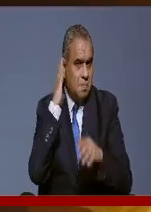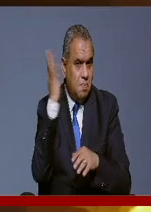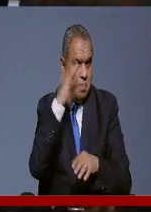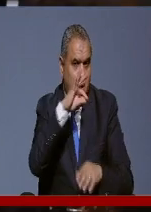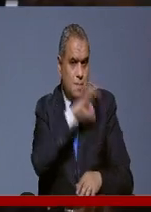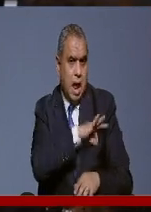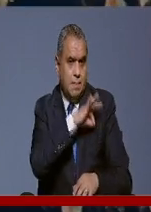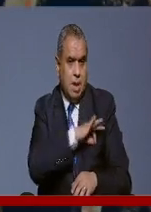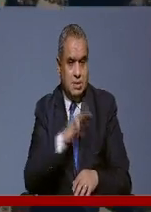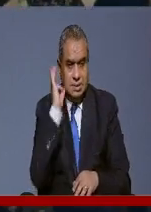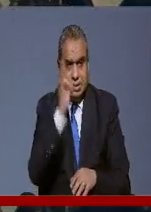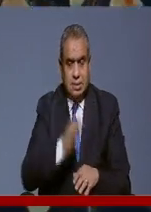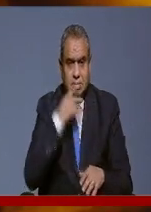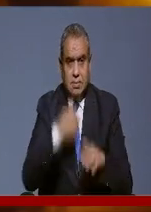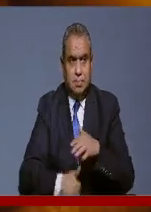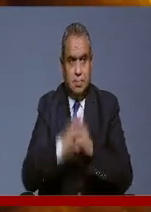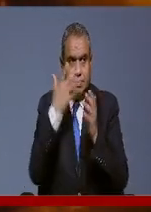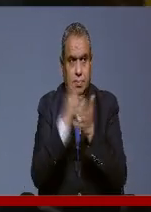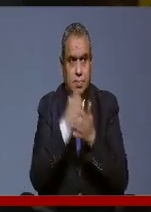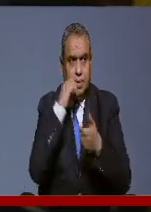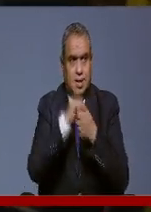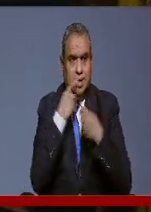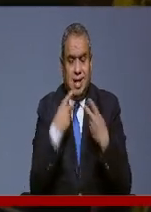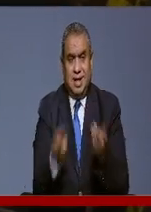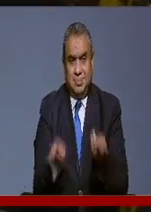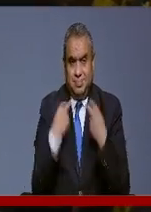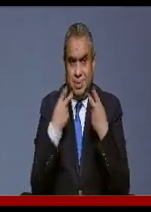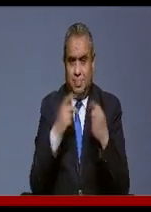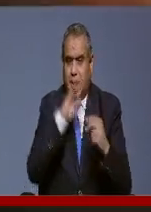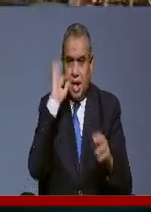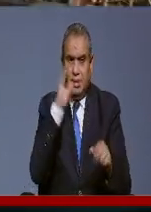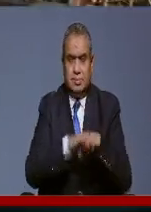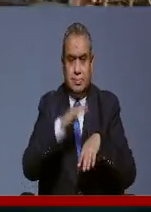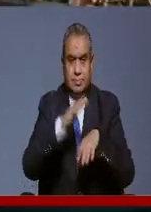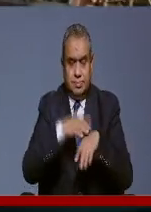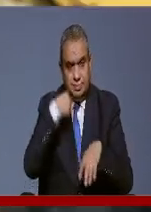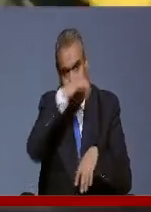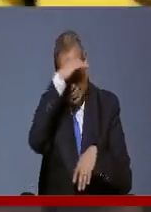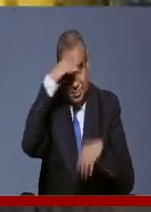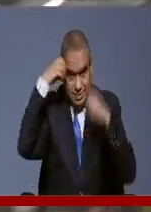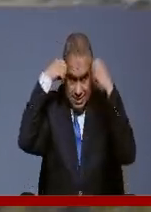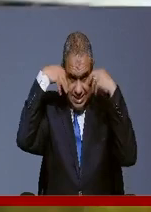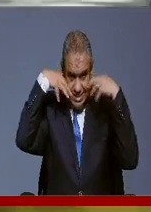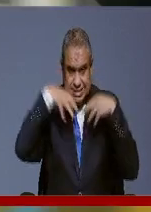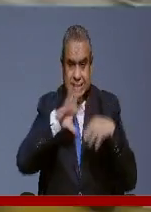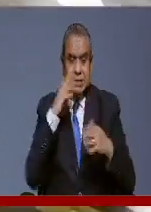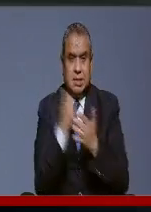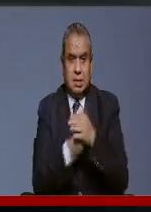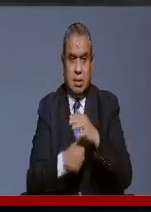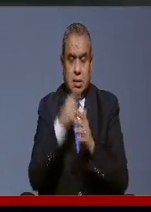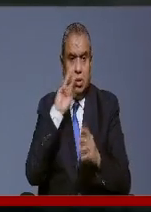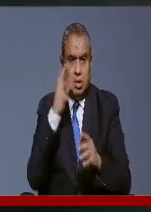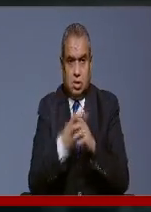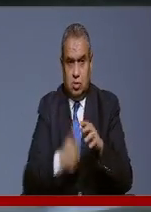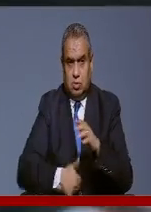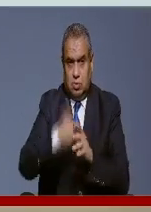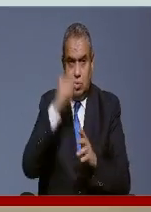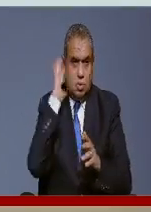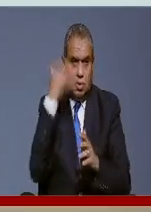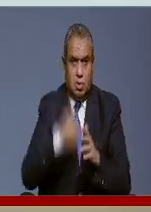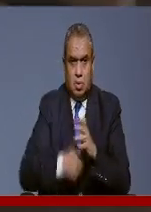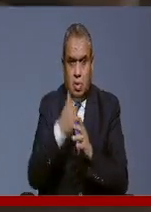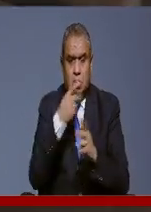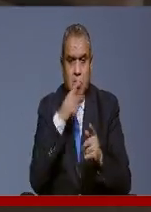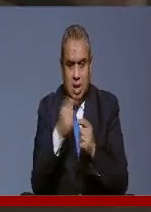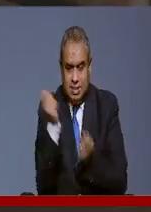صنعه احسن من صاحب قلعه بنحب الشغيله اللي نشوفه شاطر نقول عليه